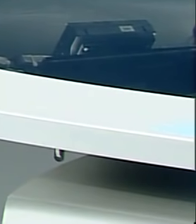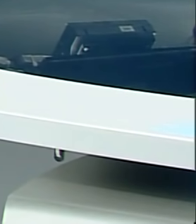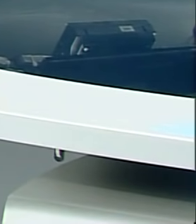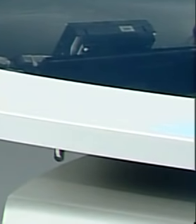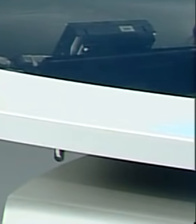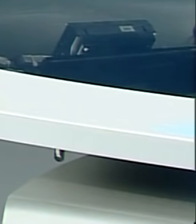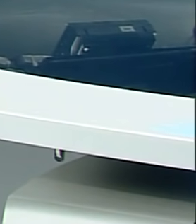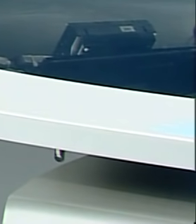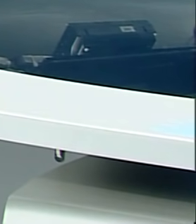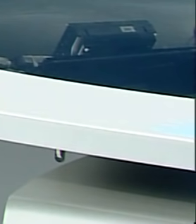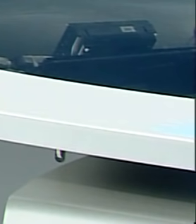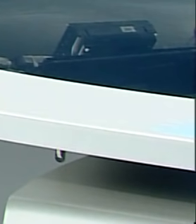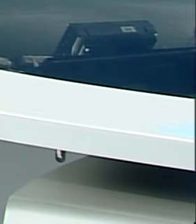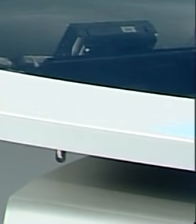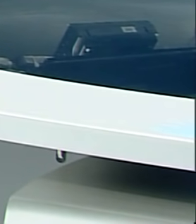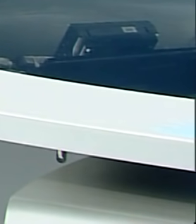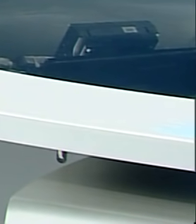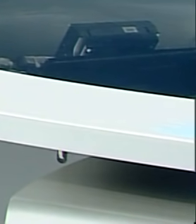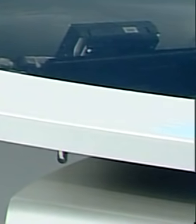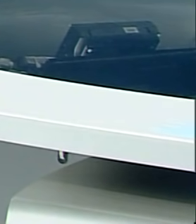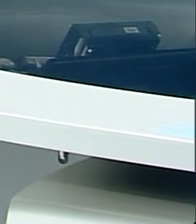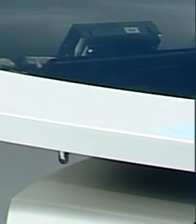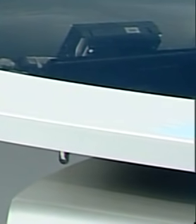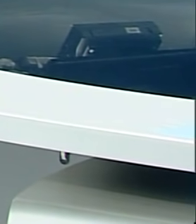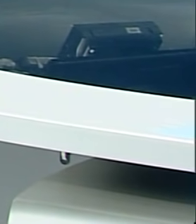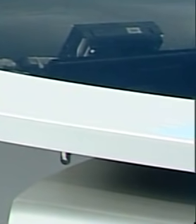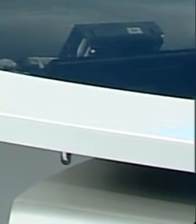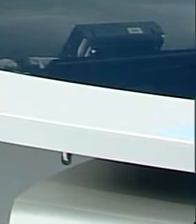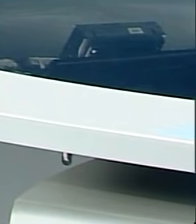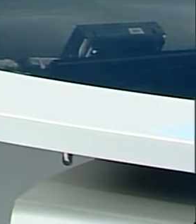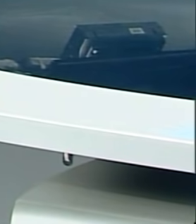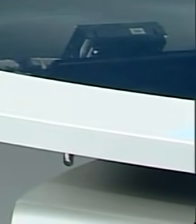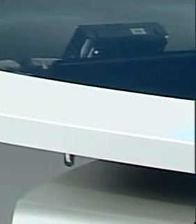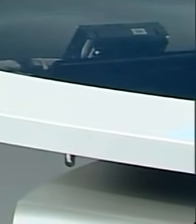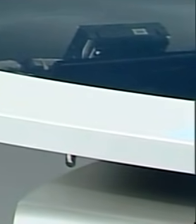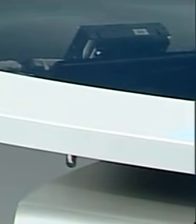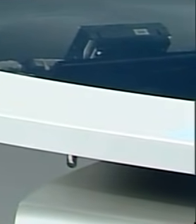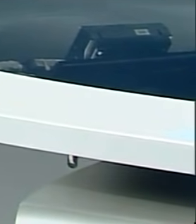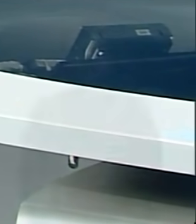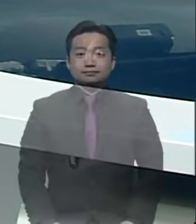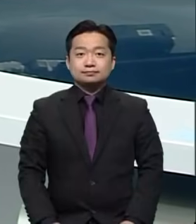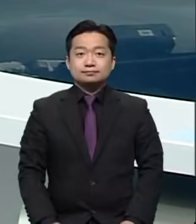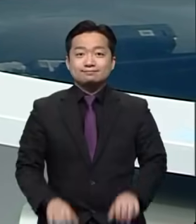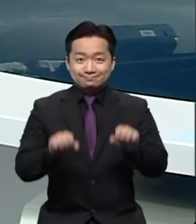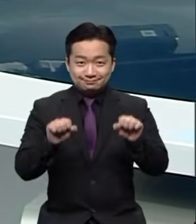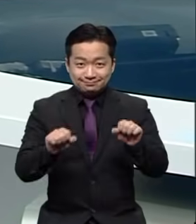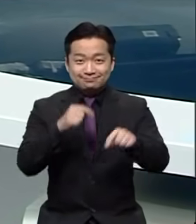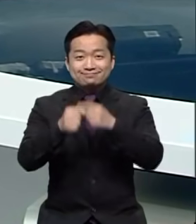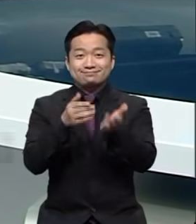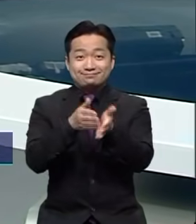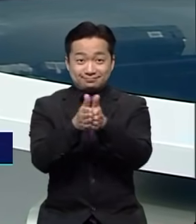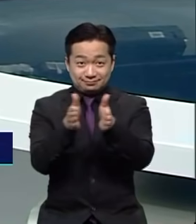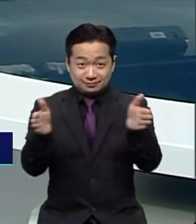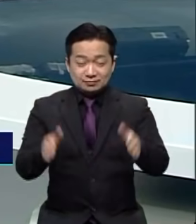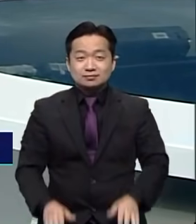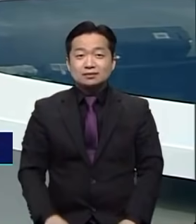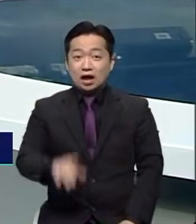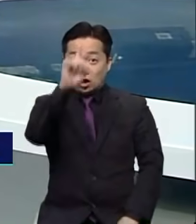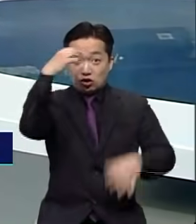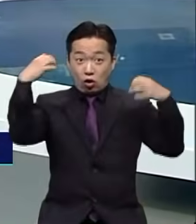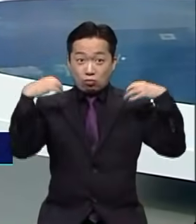여러분 안녕하십니까? 오늘도 조금 일찍 뉴스 시작합니다. 정부가 화이자 백신 2천만 명분을 추가